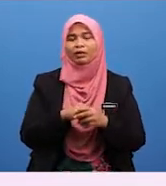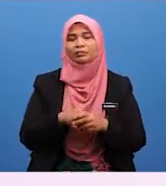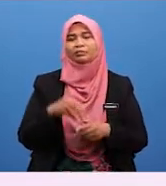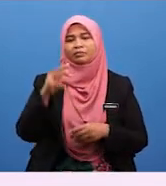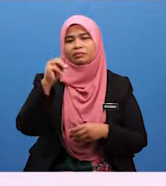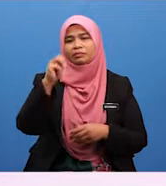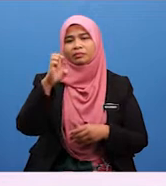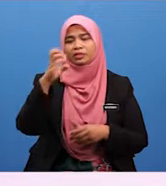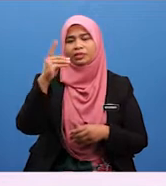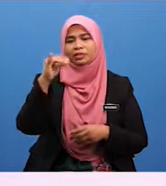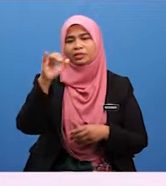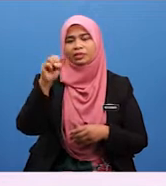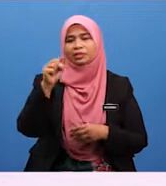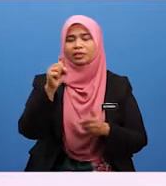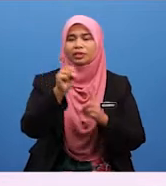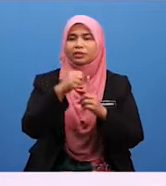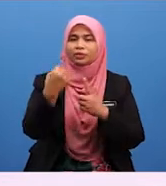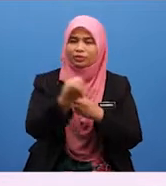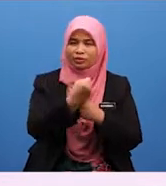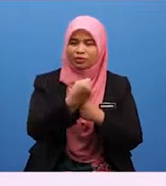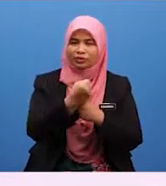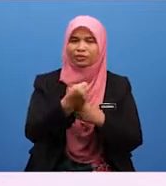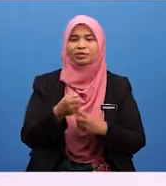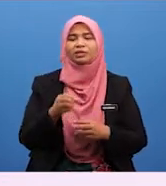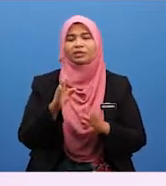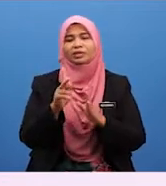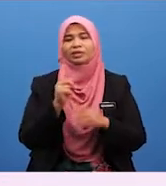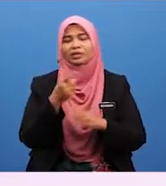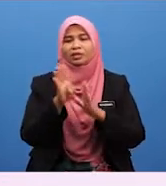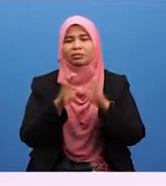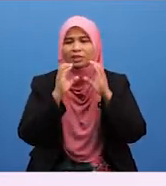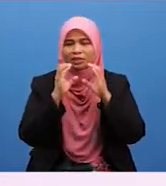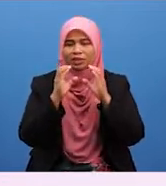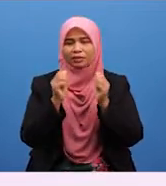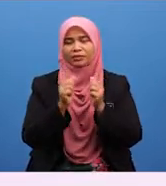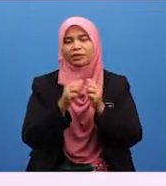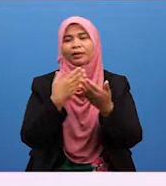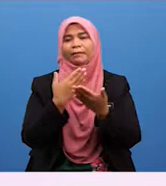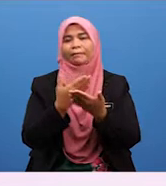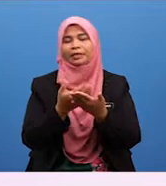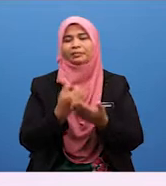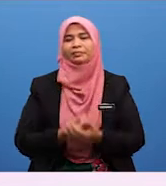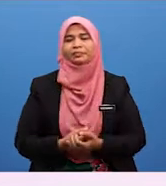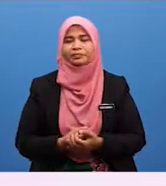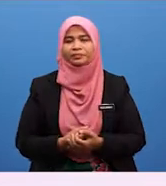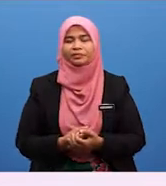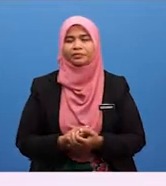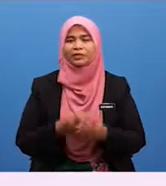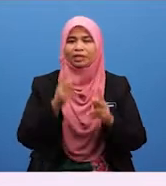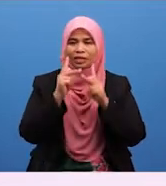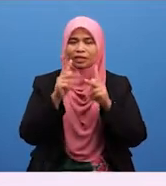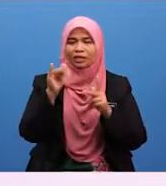sosial, bukan sahaja dengan nada suara yang rendah, malah kata-kata yang diucapkan atau